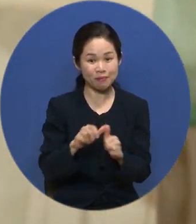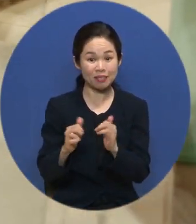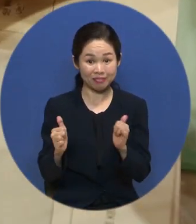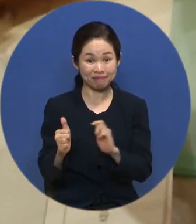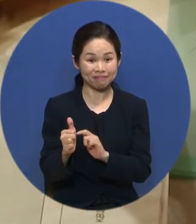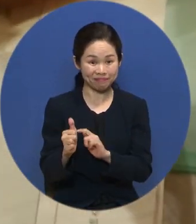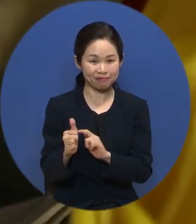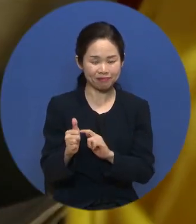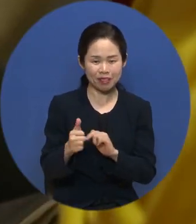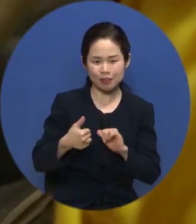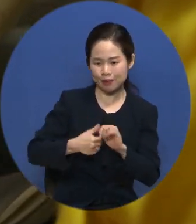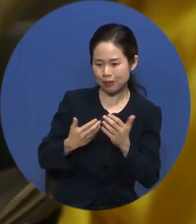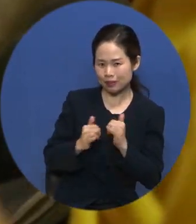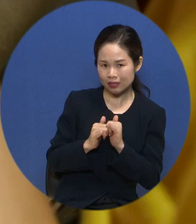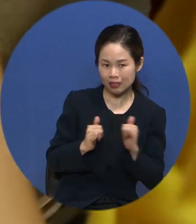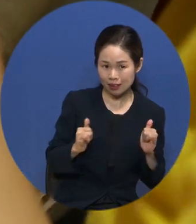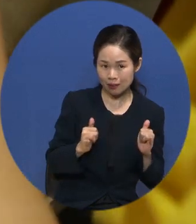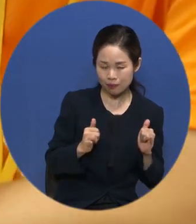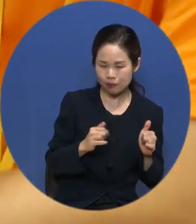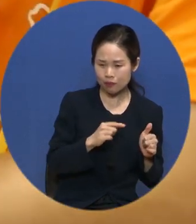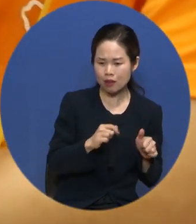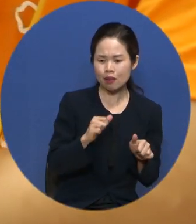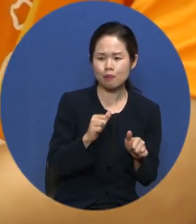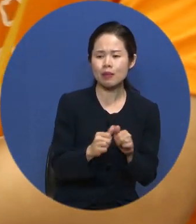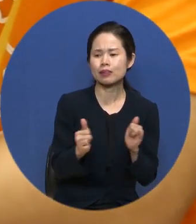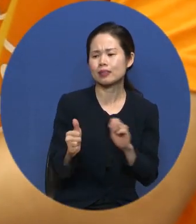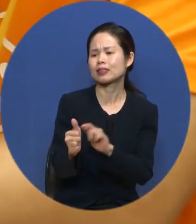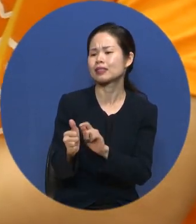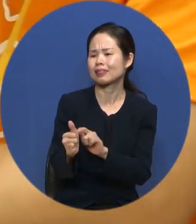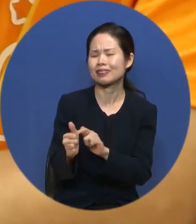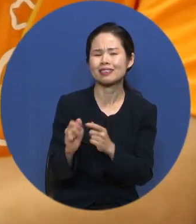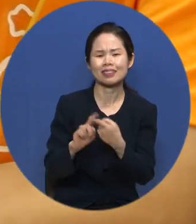멘티 학생들은 멘토들에 대해 어떻게 생각하고 있을까요?